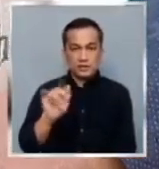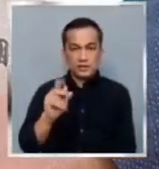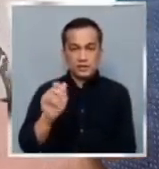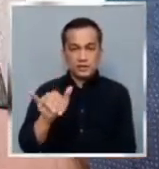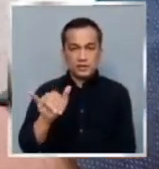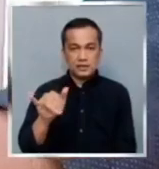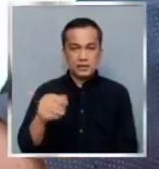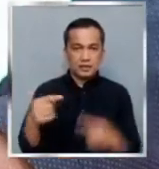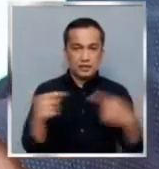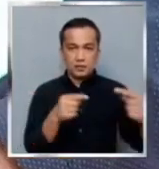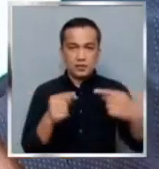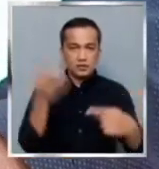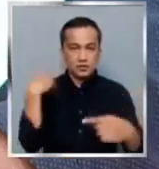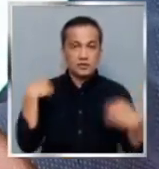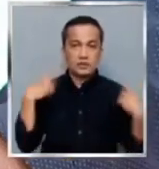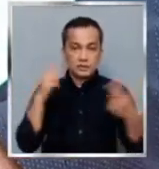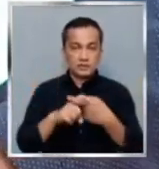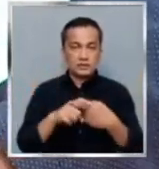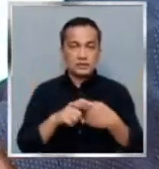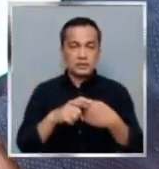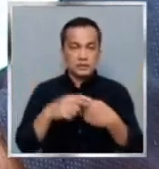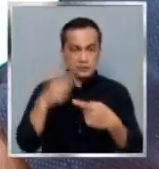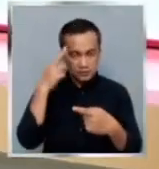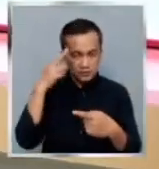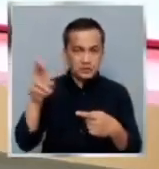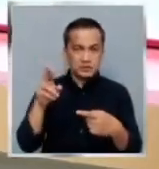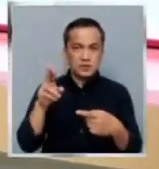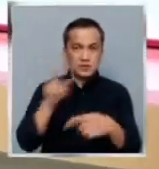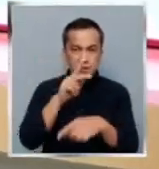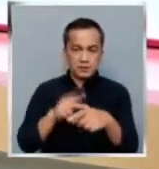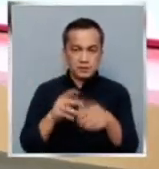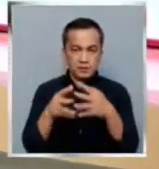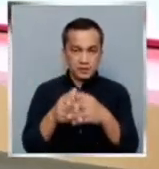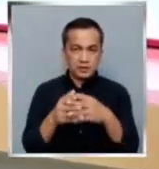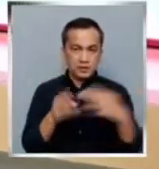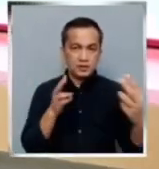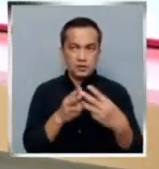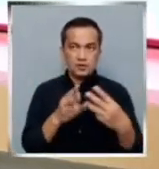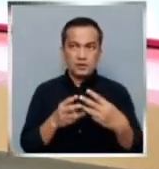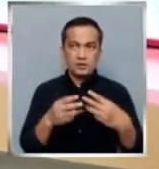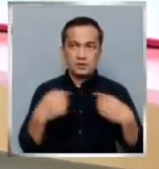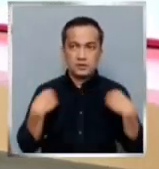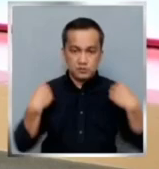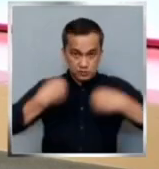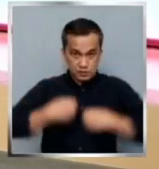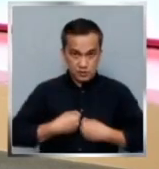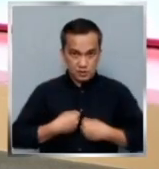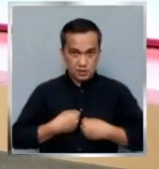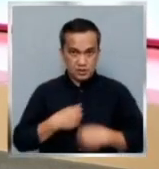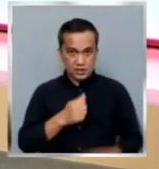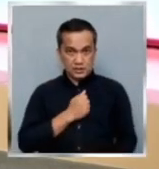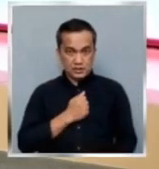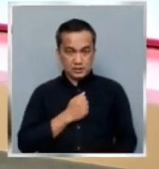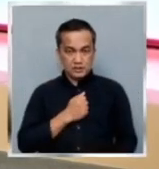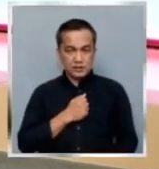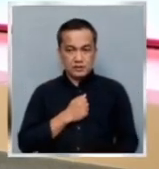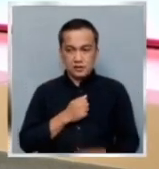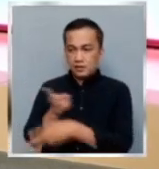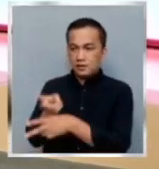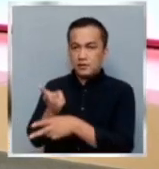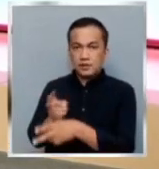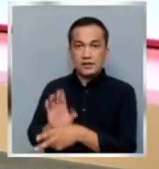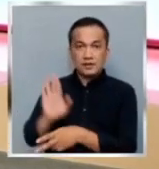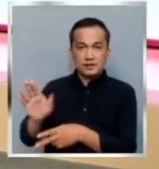sa mga Kastila sa Philippine-American War. Ang kanyang tsalekong anting-anting nasa pangangalaga ngayon ng